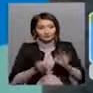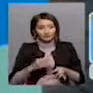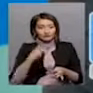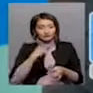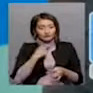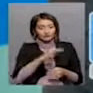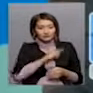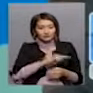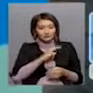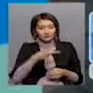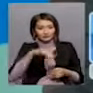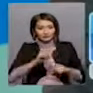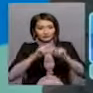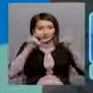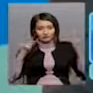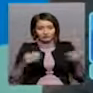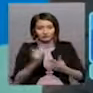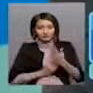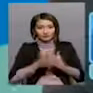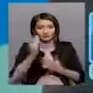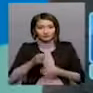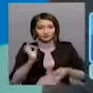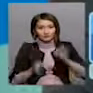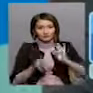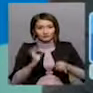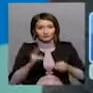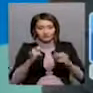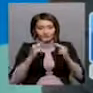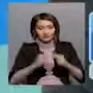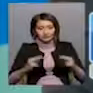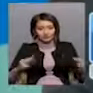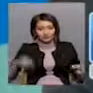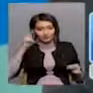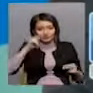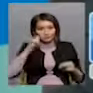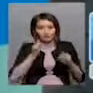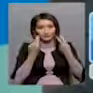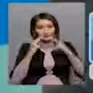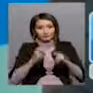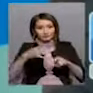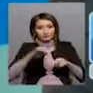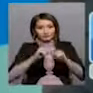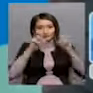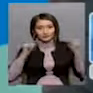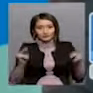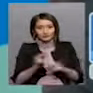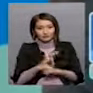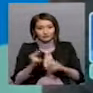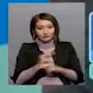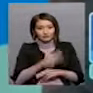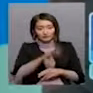работников дошкольных организаций с высшим или техническо-профессиональным образованием по специальности дошкольное воспитание и обучение